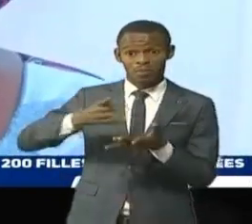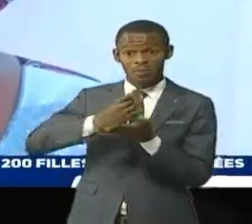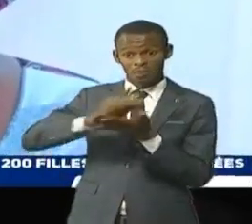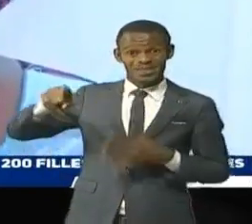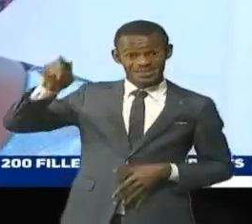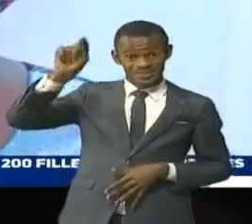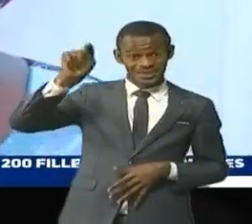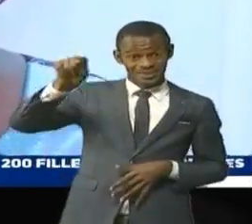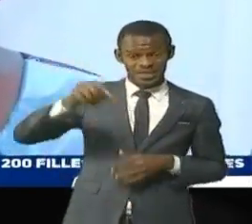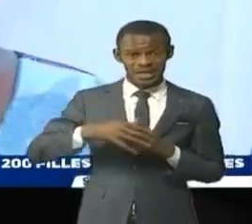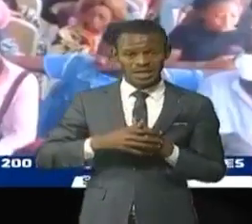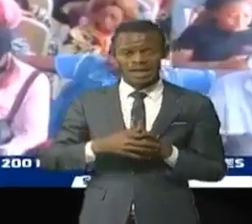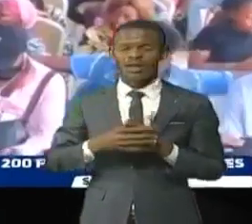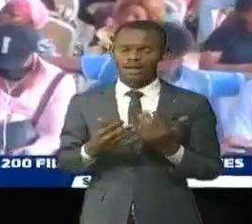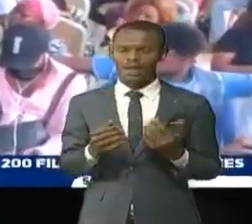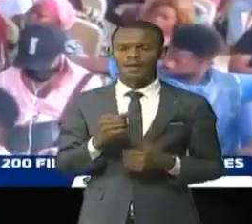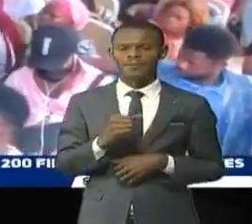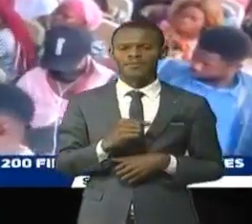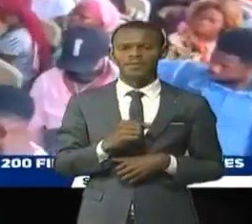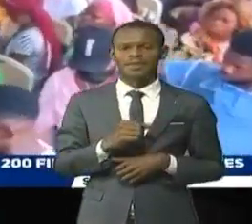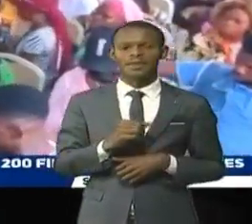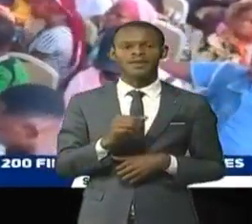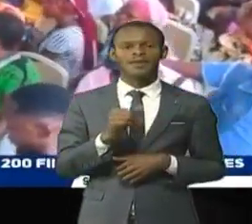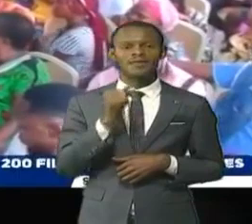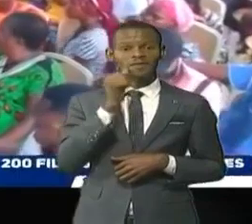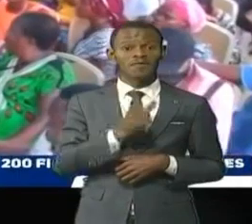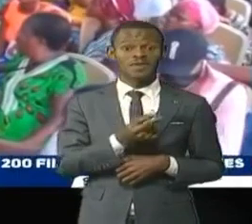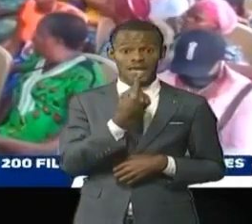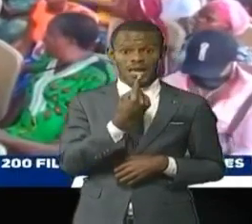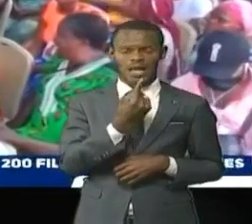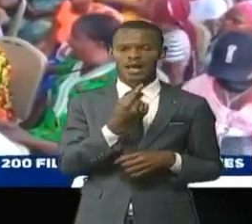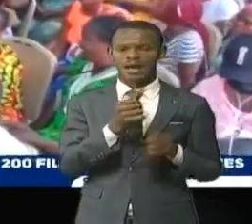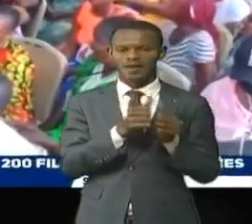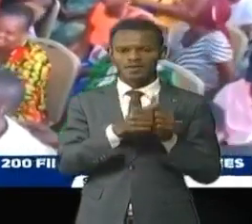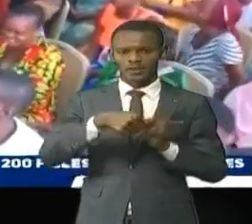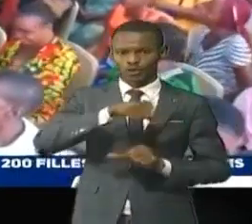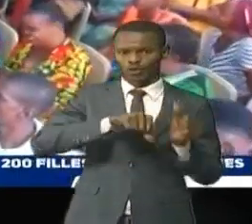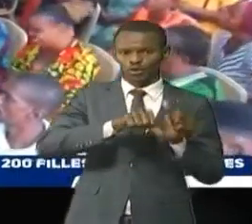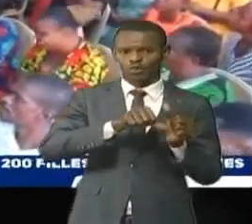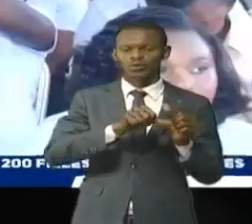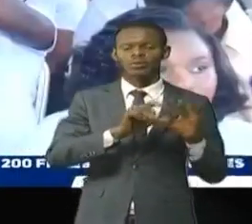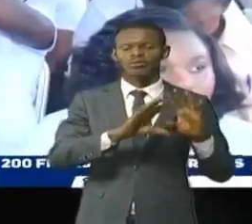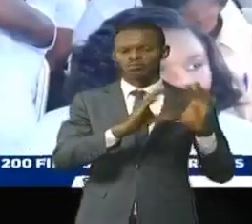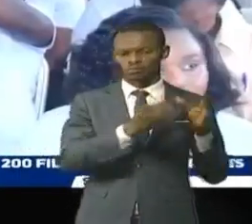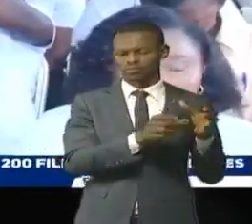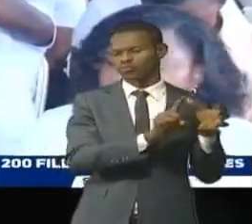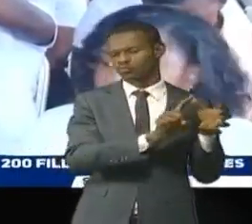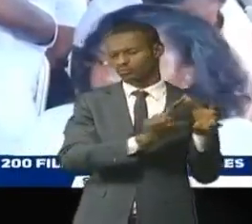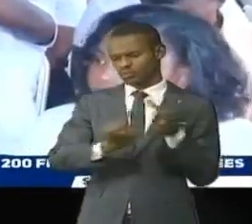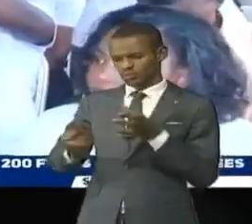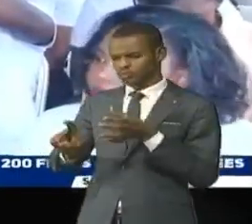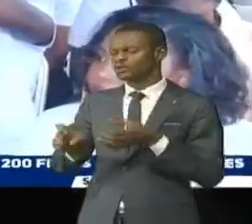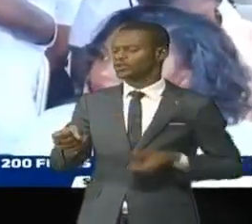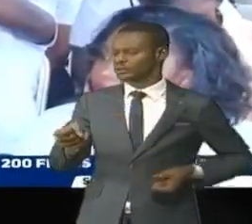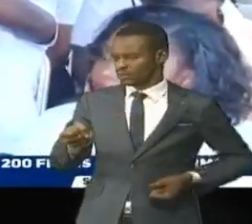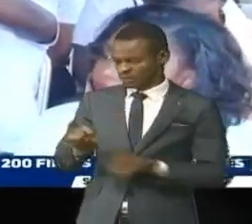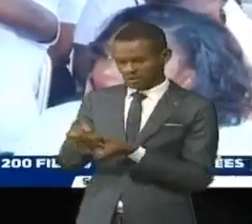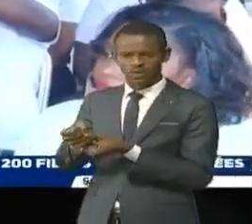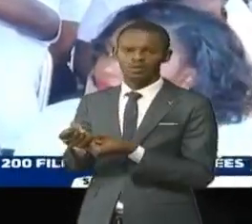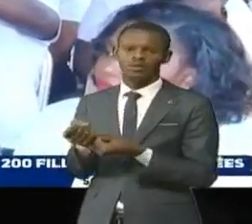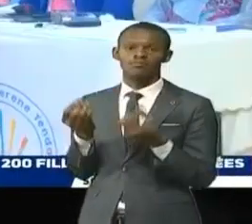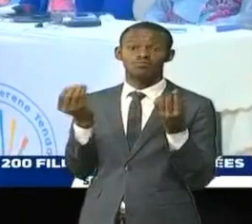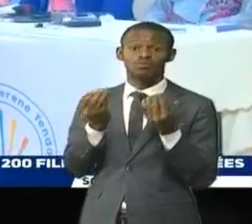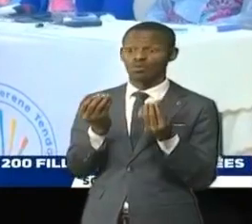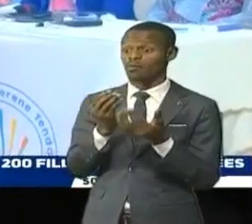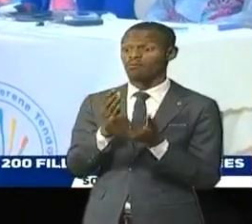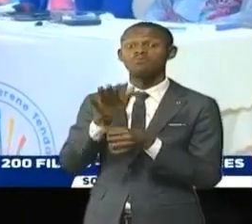à travers la fondation qui porte son nom, leur vie en aide, d'autant plus que la majeure partie des habitants de cette